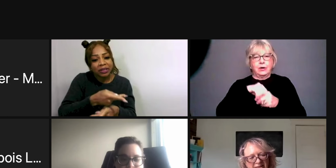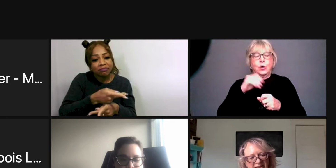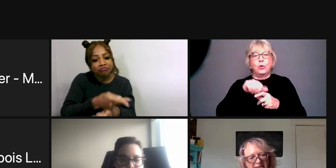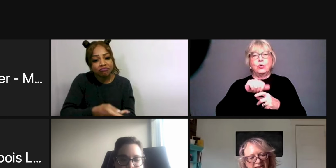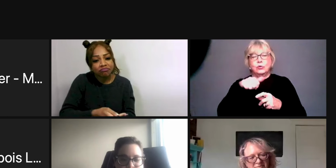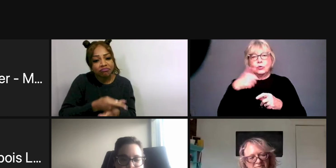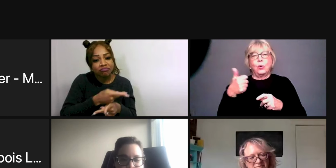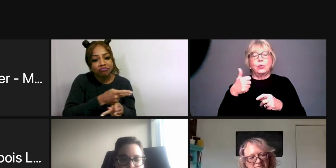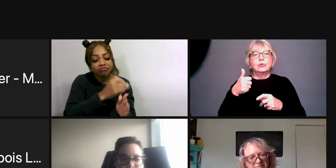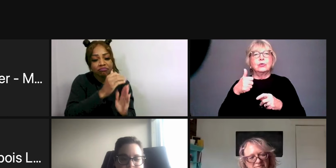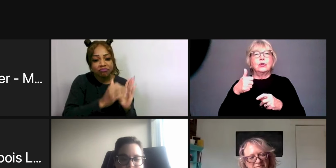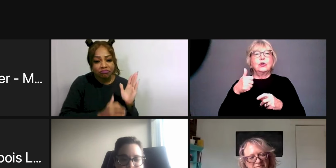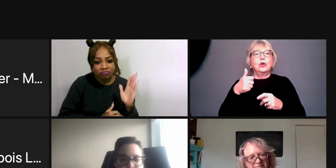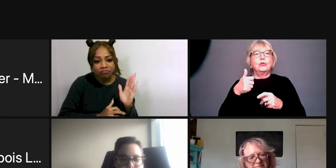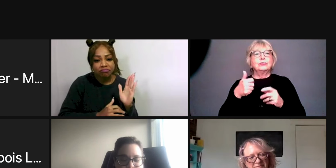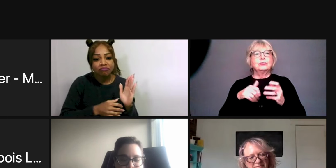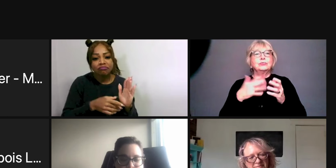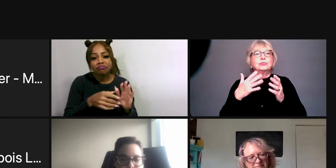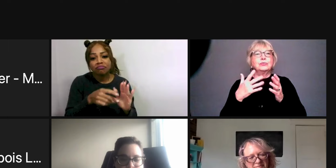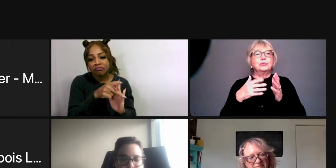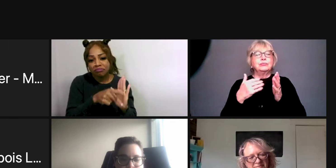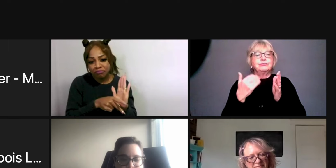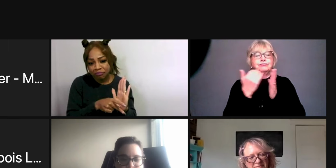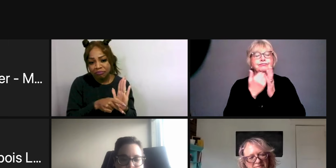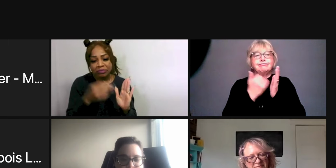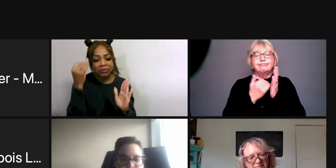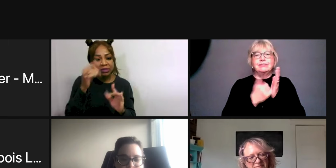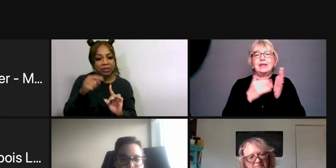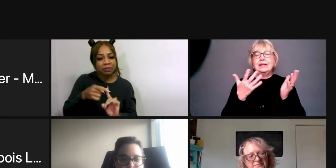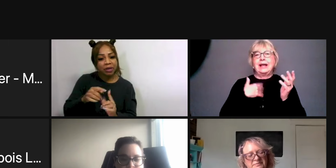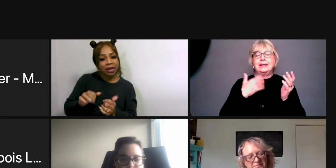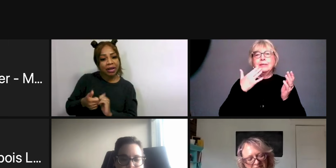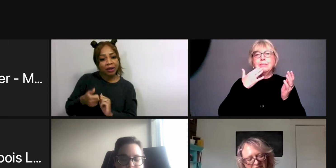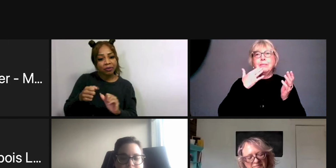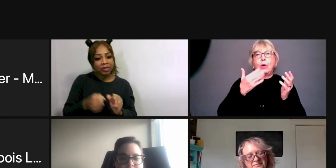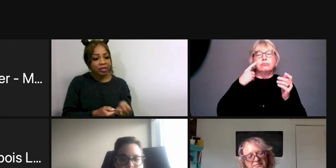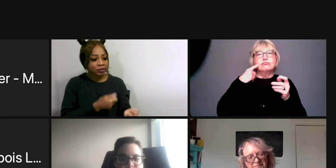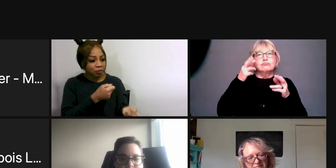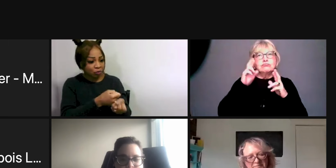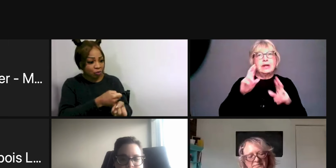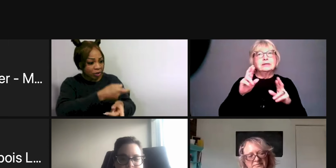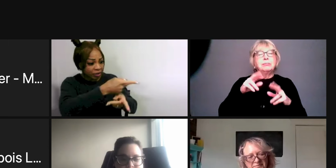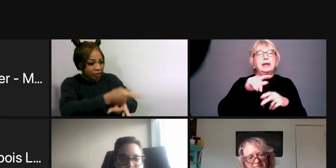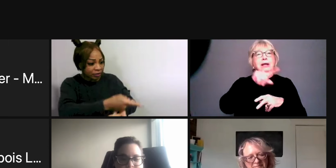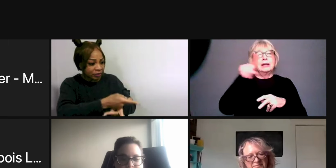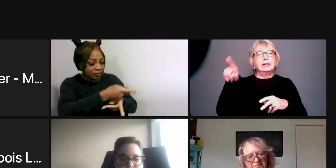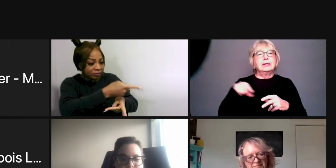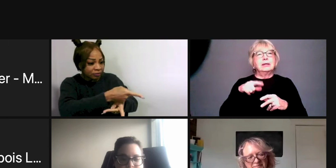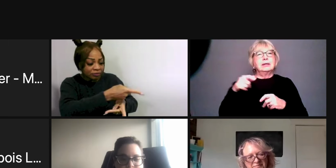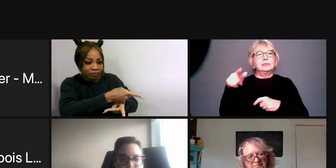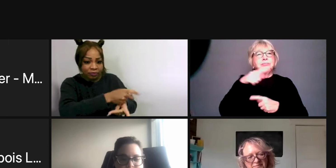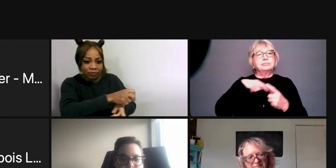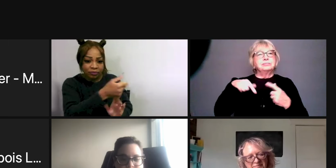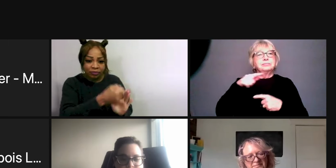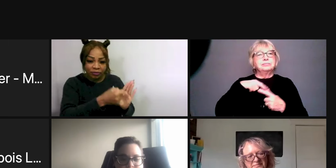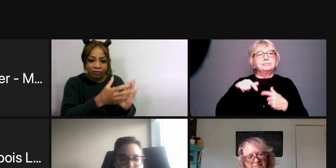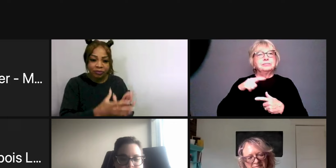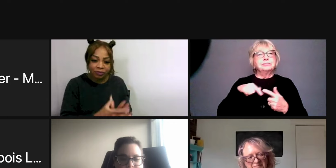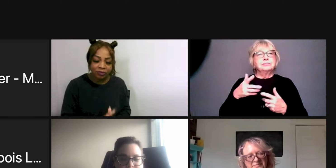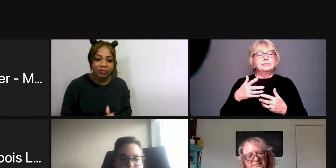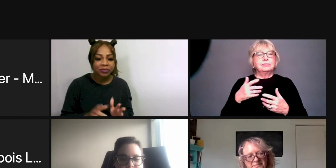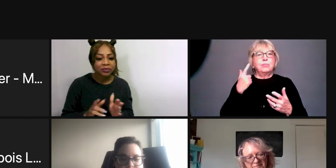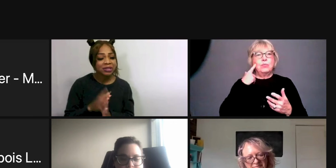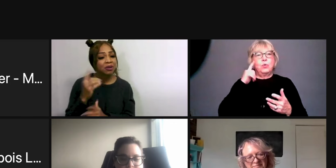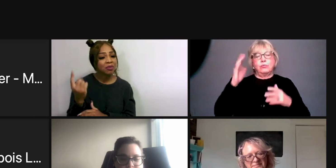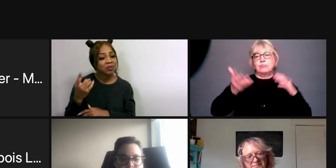comme celle de la bienveillance aussi dans les contrats pour créer un cadre plus bienveillant pour